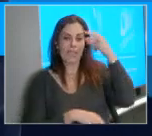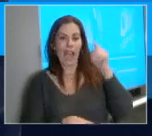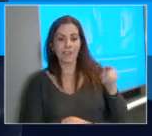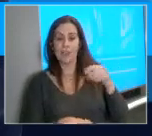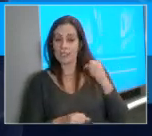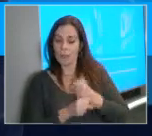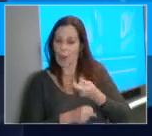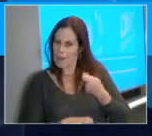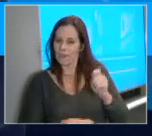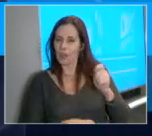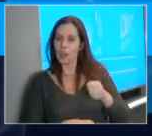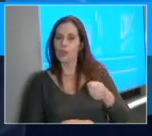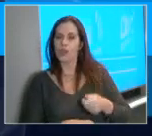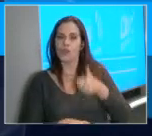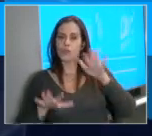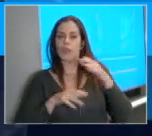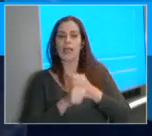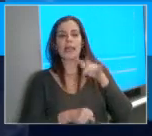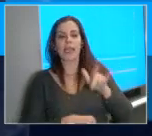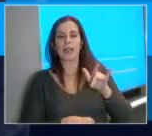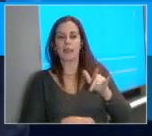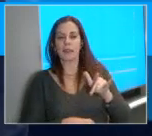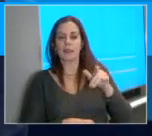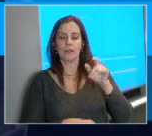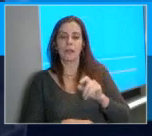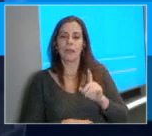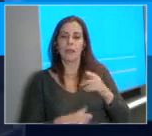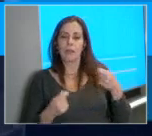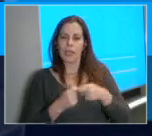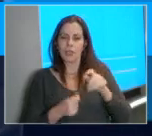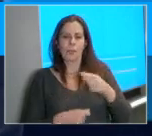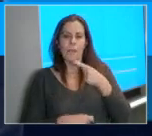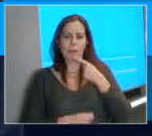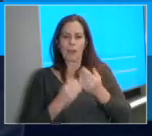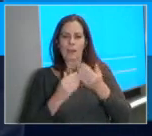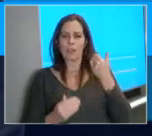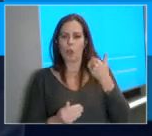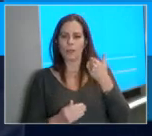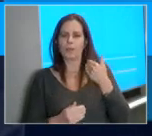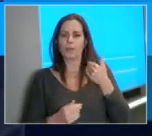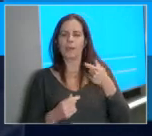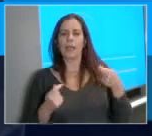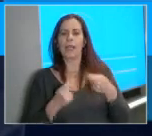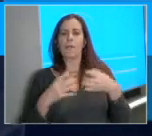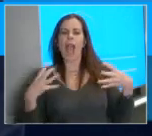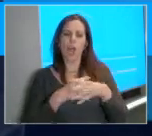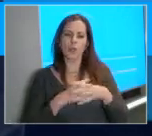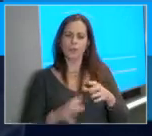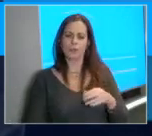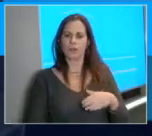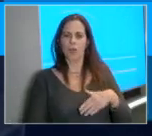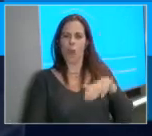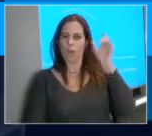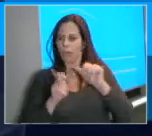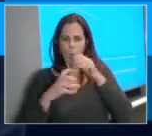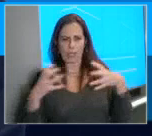זה פעולה מכוונת של ראש ממשלה נגד הצבעה של האזרחים שלו. עכשיו, בקשר למה שאמרת מקודם, לגבי האחדות, אז קודם כל, רוב העם